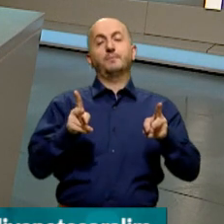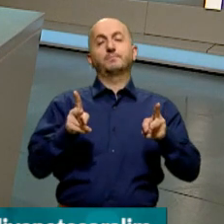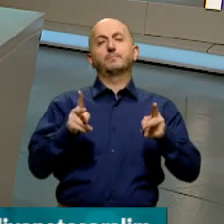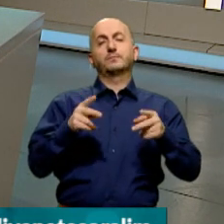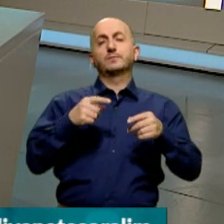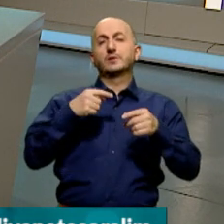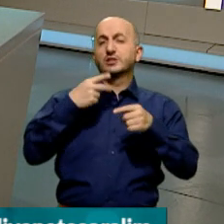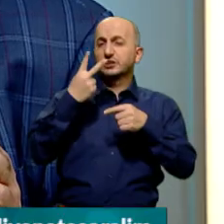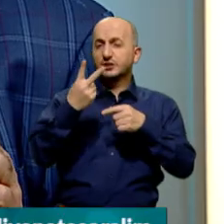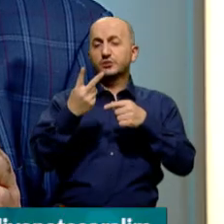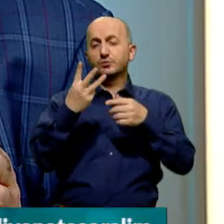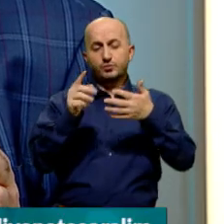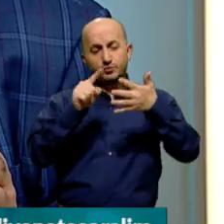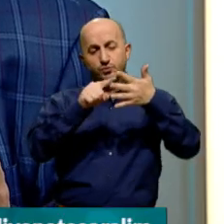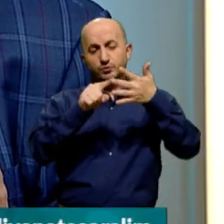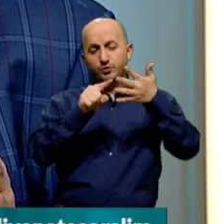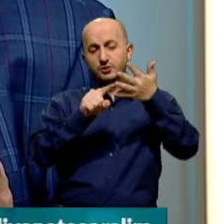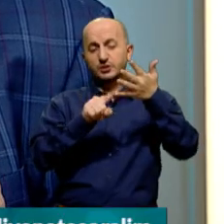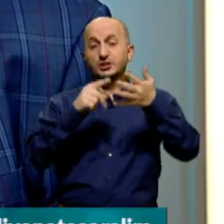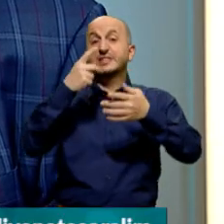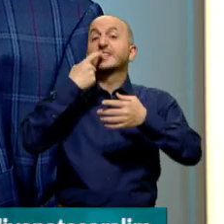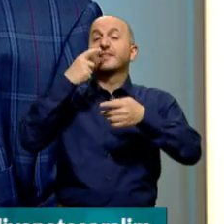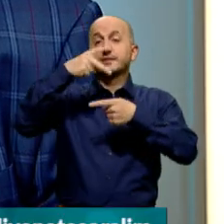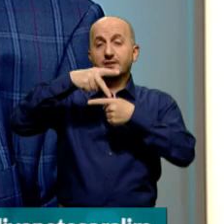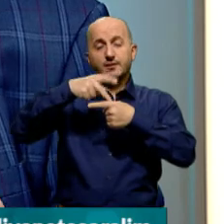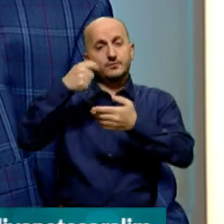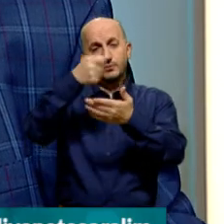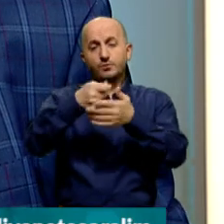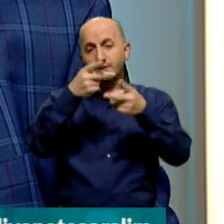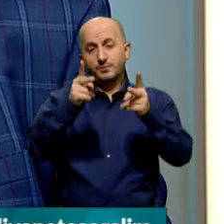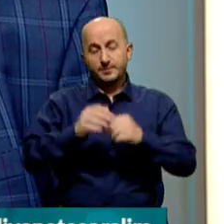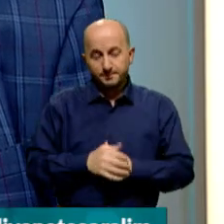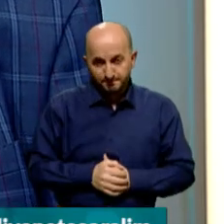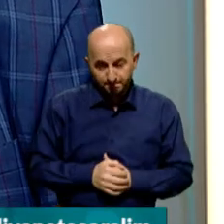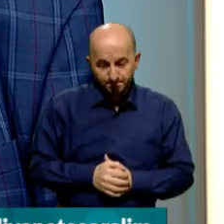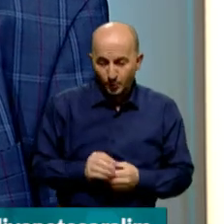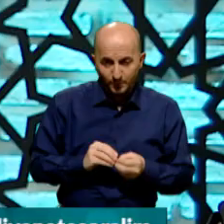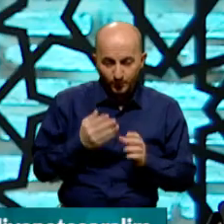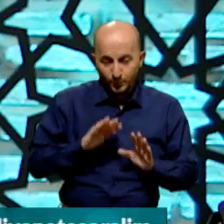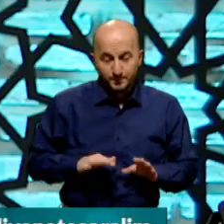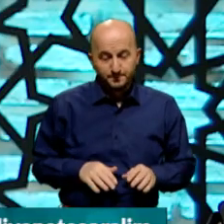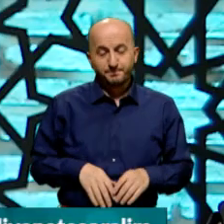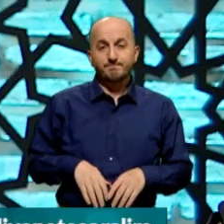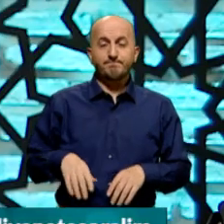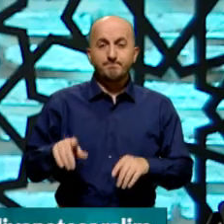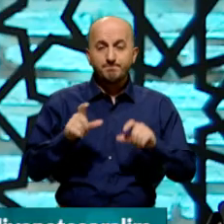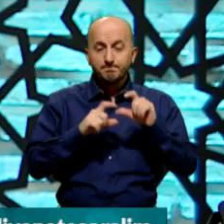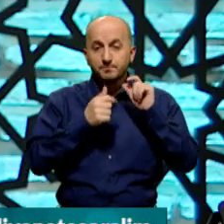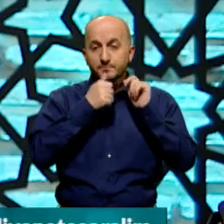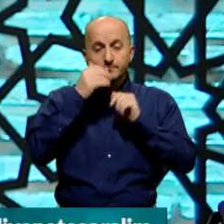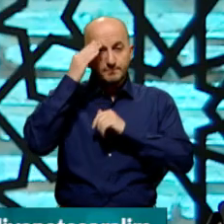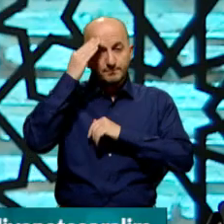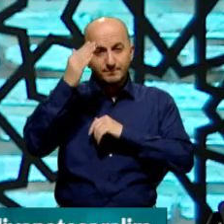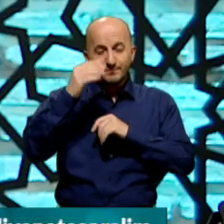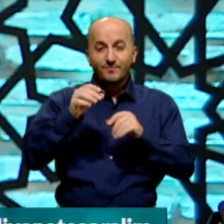ikinci, üçüncü, dördüncü, beşinci senelerin zekatını da ödeyebilir. Herhalde peki. Sıkıntı olmaz. Seyfettin Bey selamlarını iletmiş